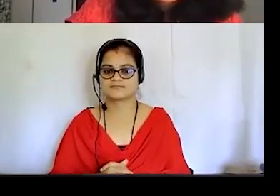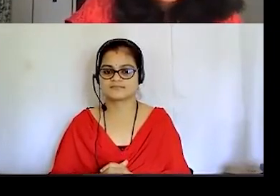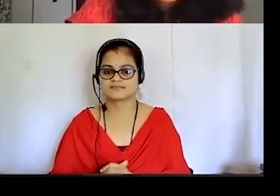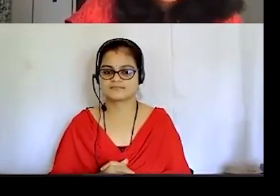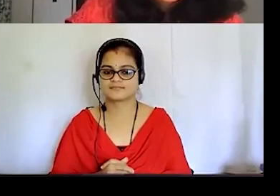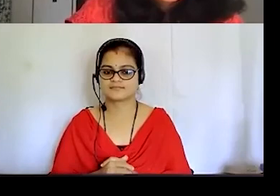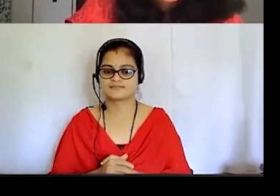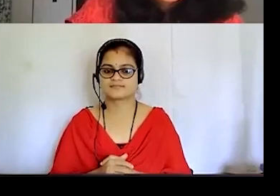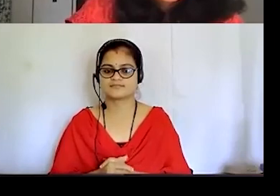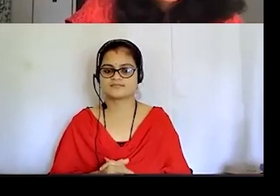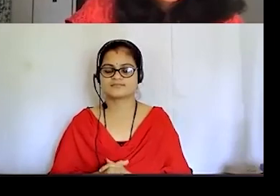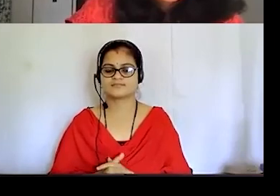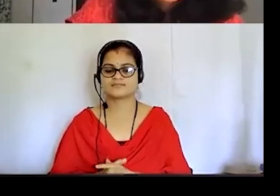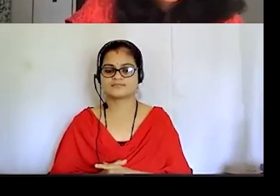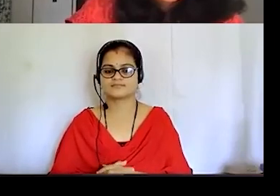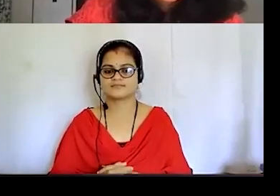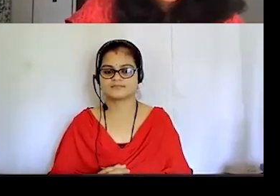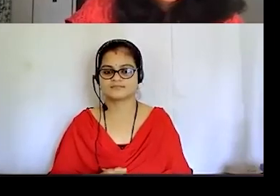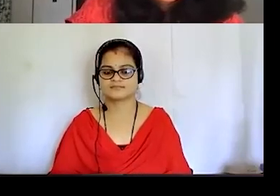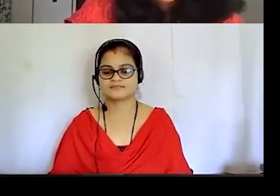गाड़ी हाको